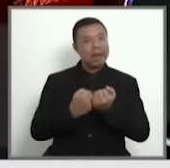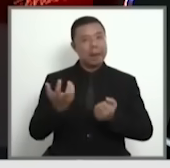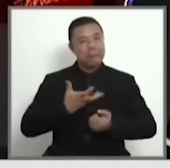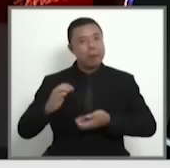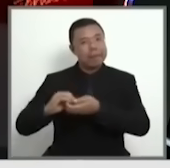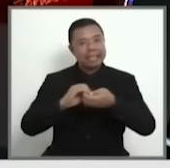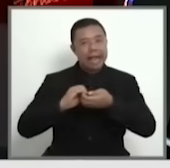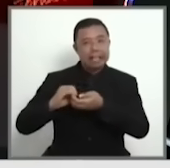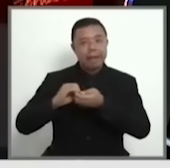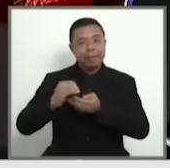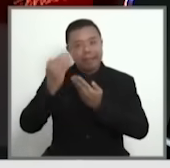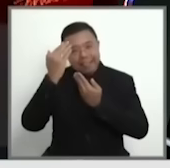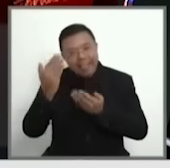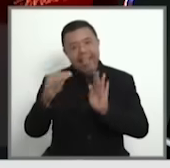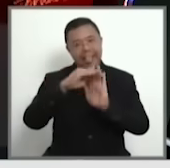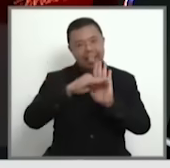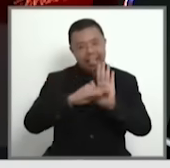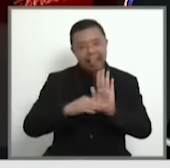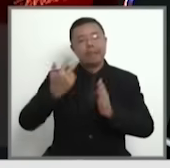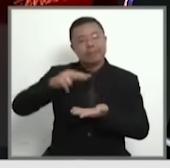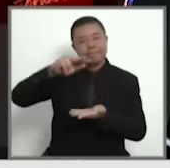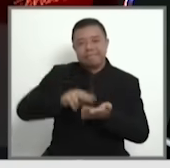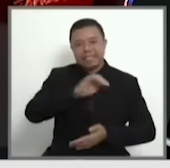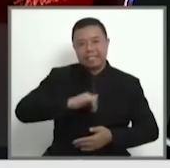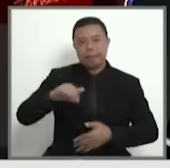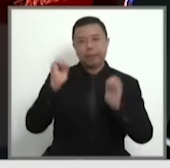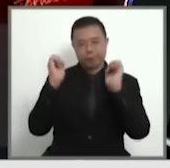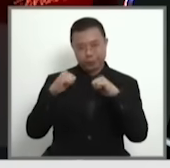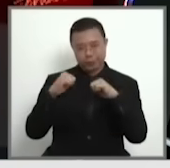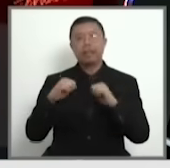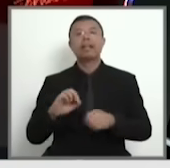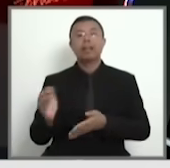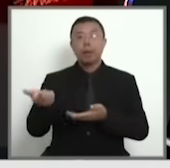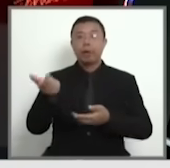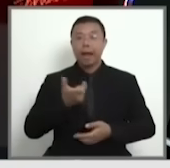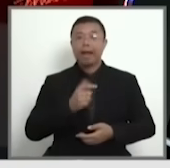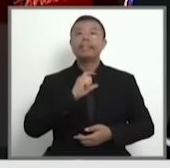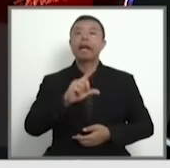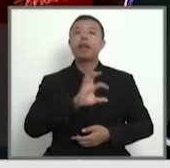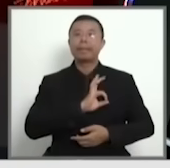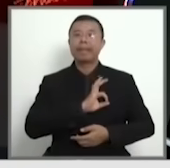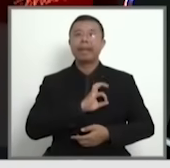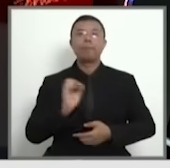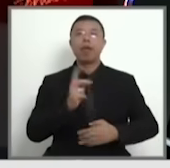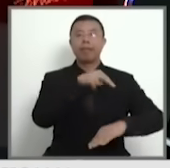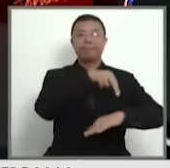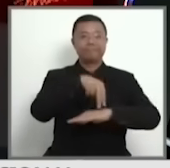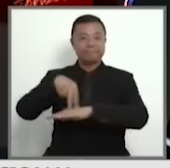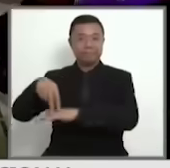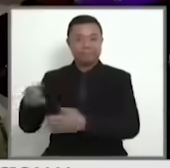bekerja sama ati tata tertib yang sudah kita sepakati bersama ya betul kita langsung saja undang kembali calon presiden untuk naik ke atas